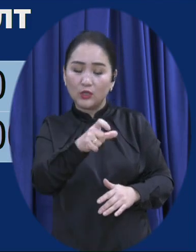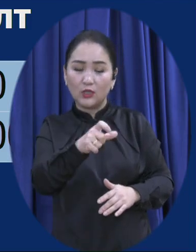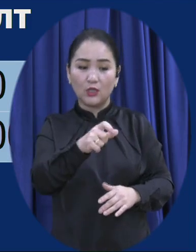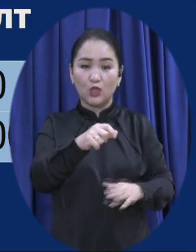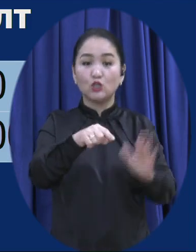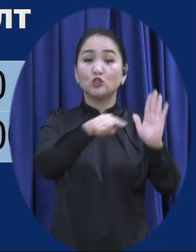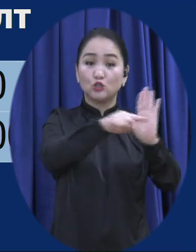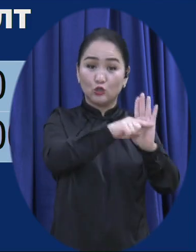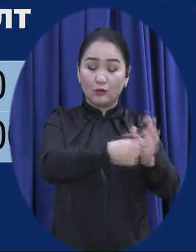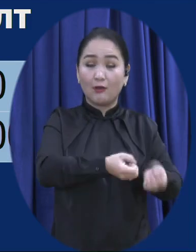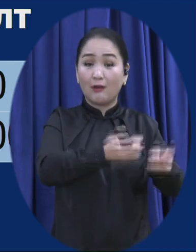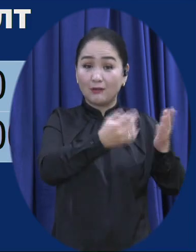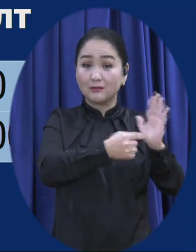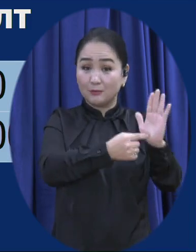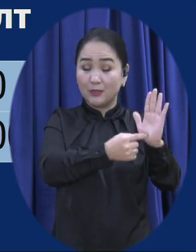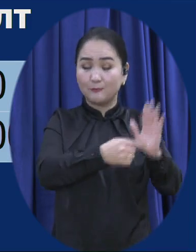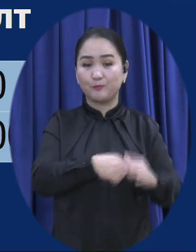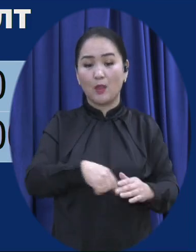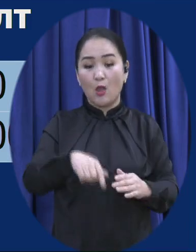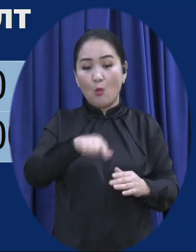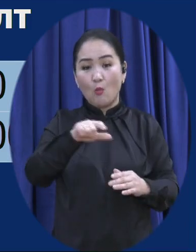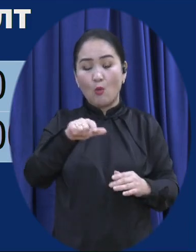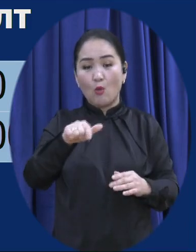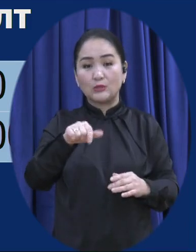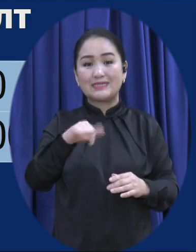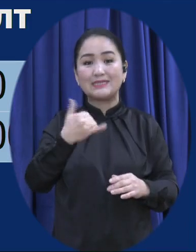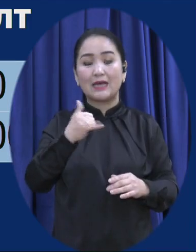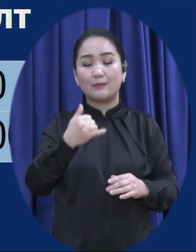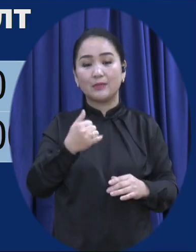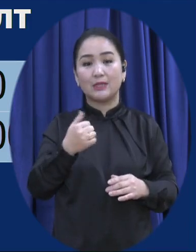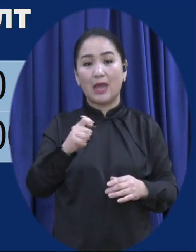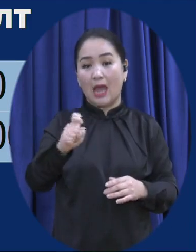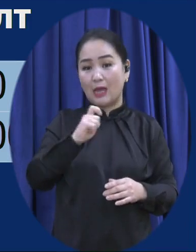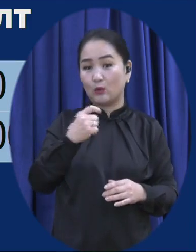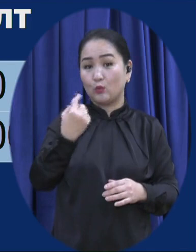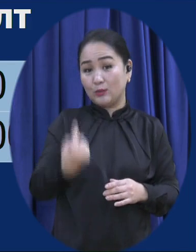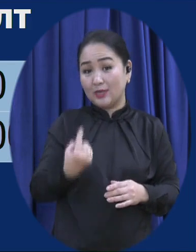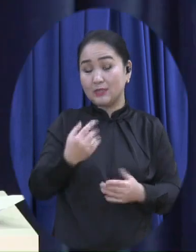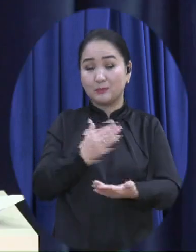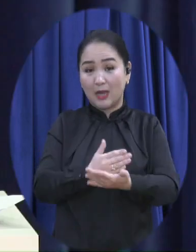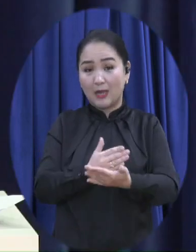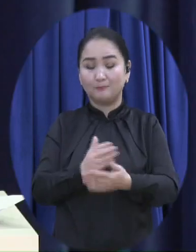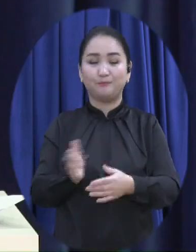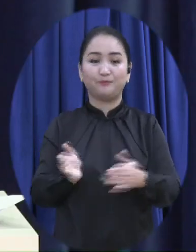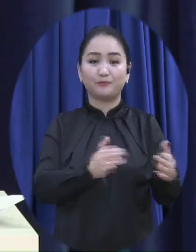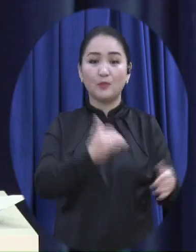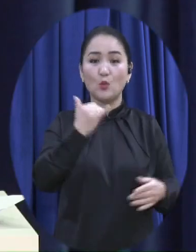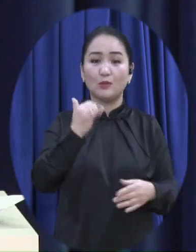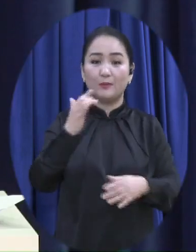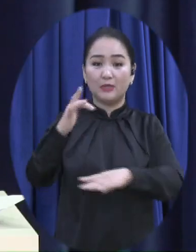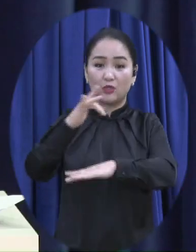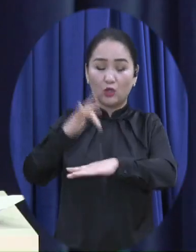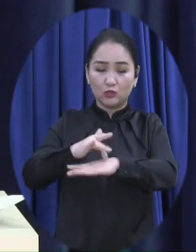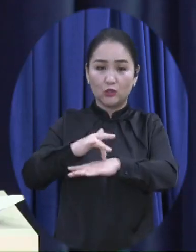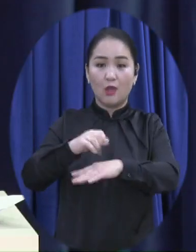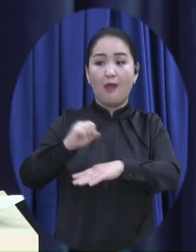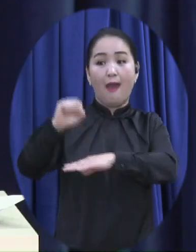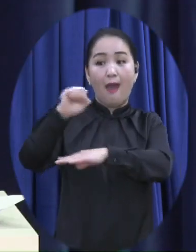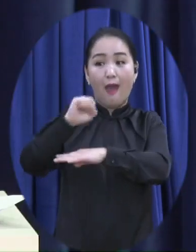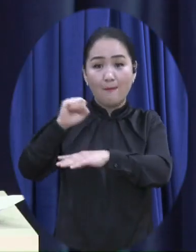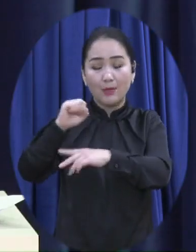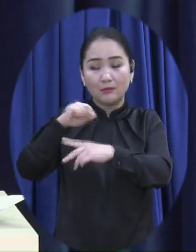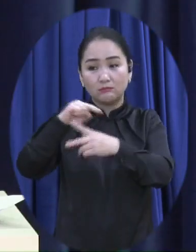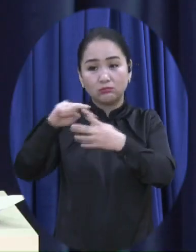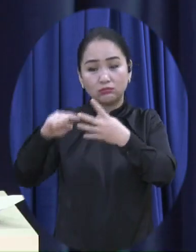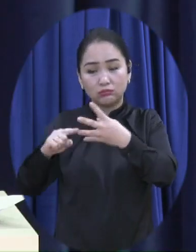сөрөг одоо гарсан. За бусад шинжилгээ үргэлжлэн одоо хийгдэж байна. За нийслэл хот болон бусад аймагуудад өвчл